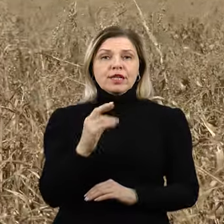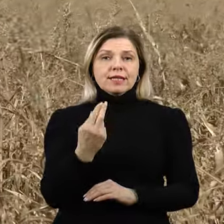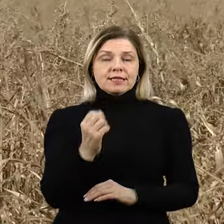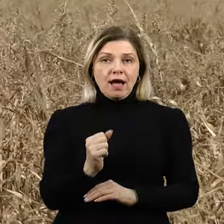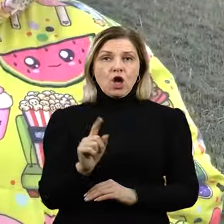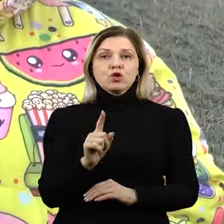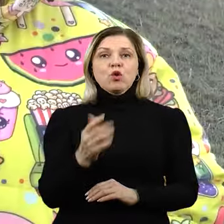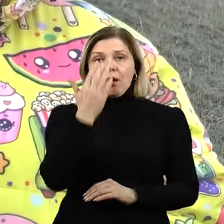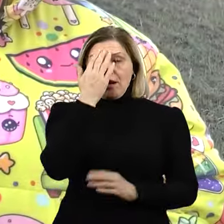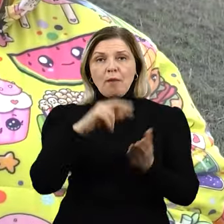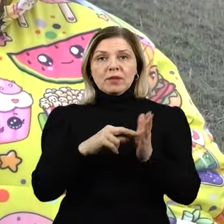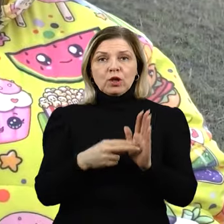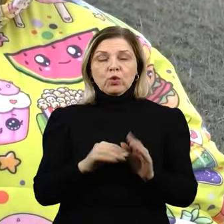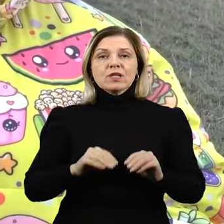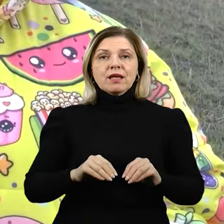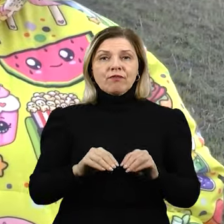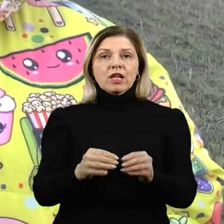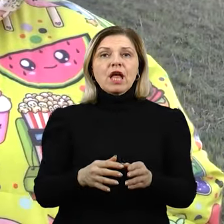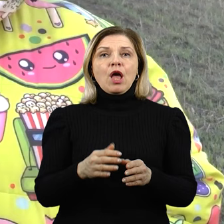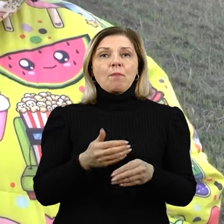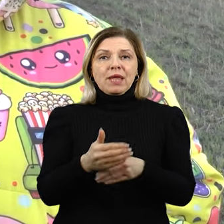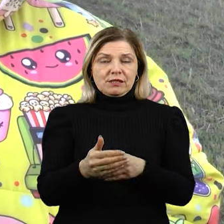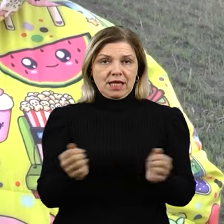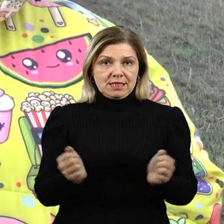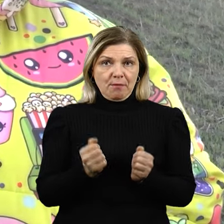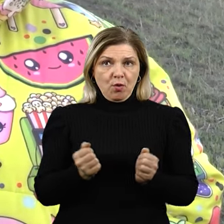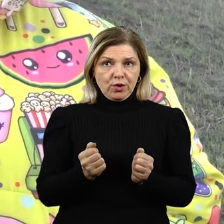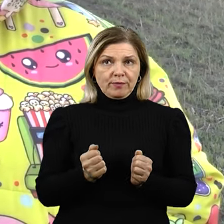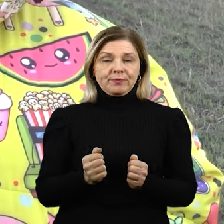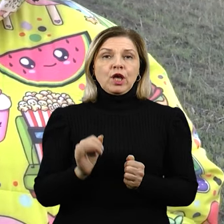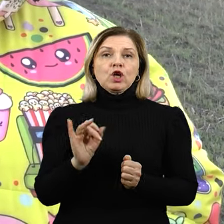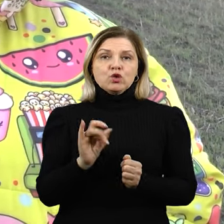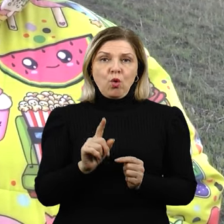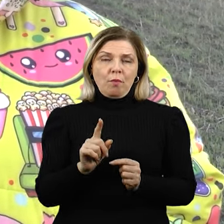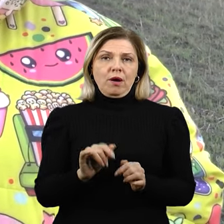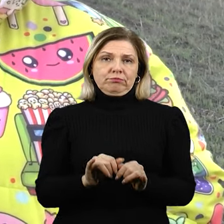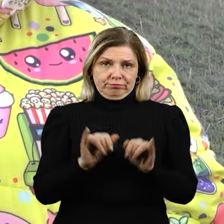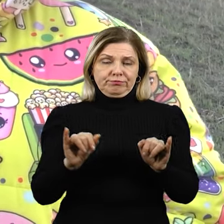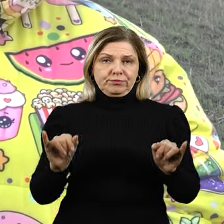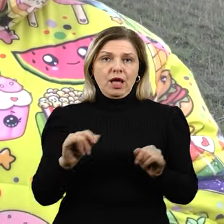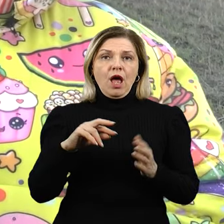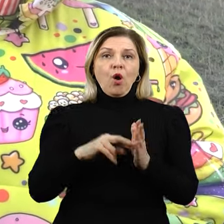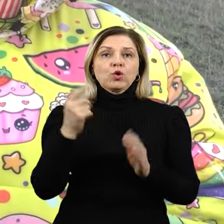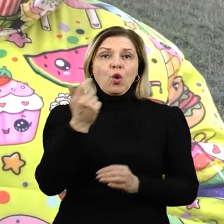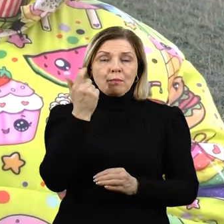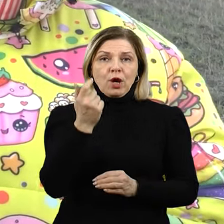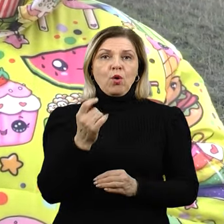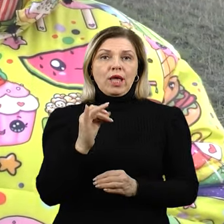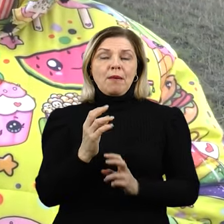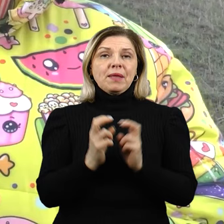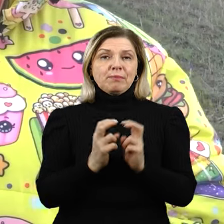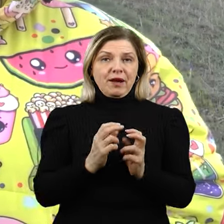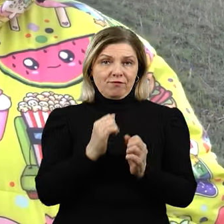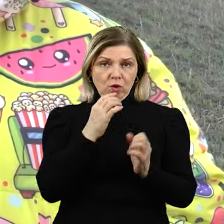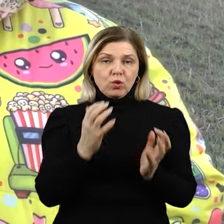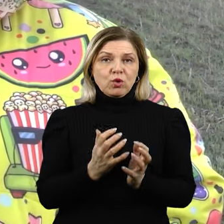пізньою зимою. Збільшуємо їх площі для того, щоб утримати економіку і утримати підприємство на плаву. Але від зернових, я